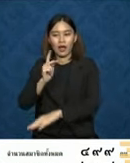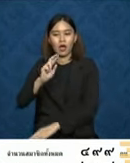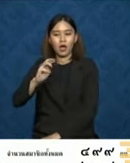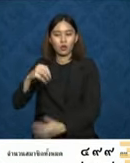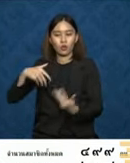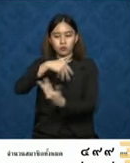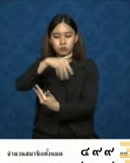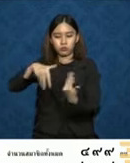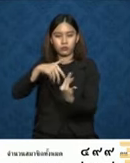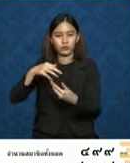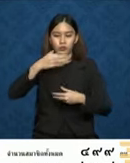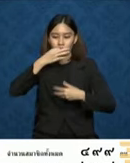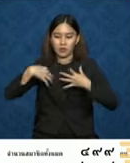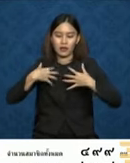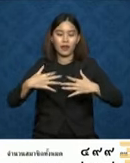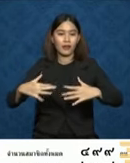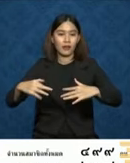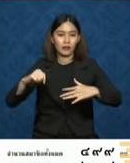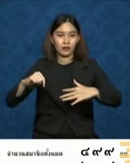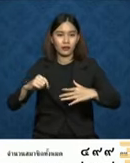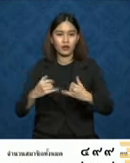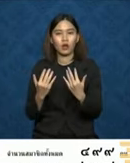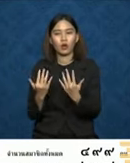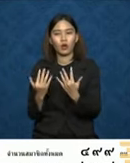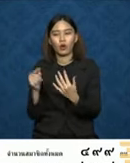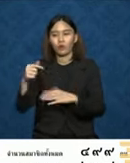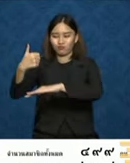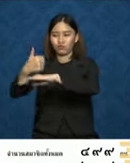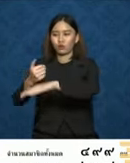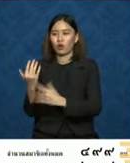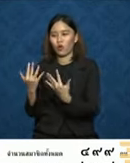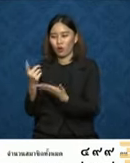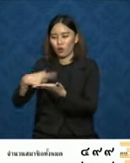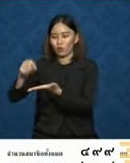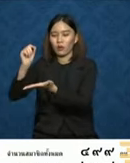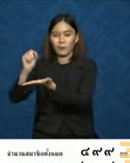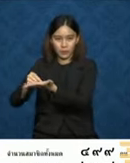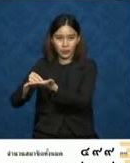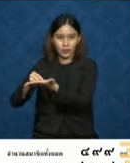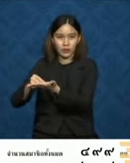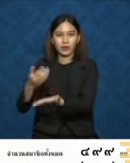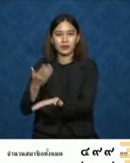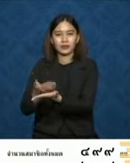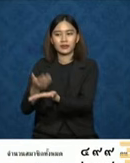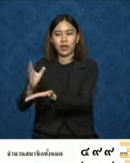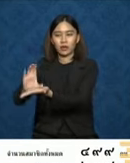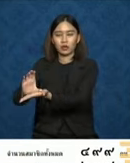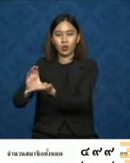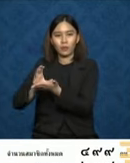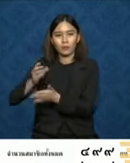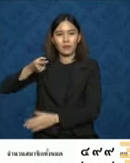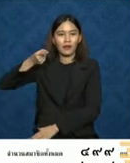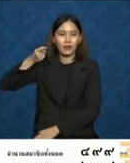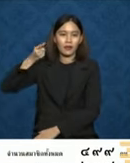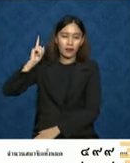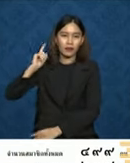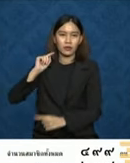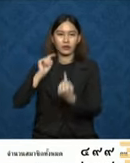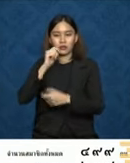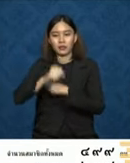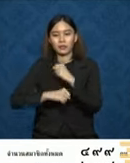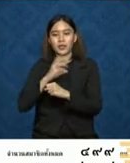ทรัพยากรทางทะเลและชายฝั่งนะครับรอท่านคนเดียวนะครับรอราเซ็นท่านคนเดียวจนงบประมาณที่ล่วงเลยมานะครับถึง